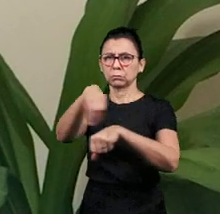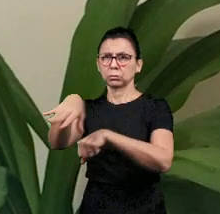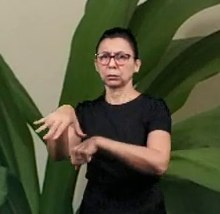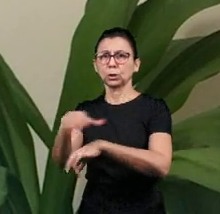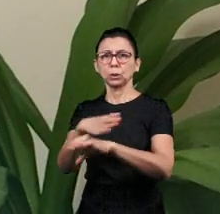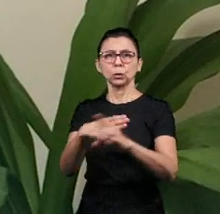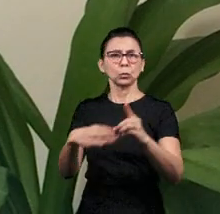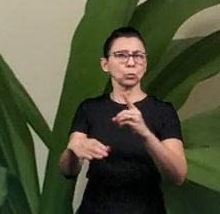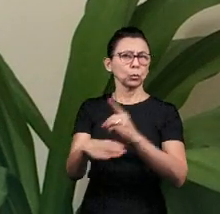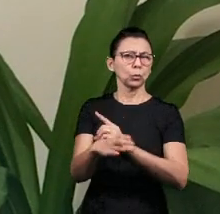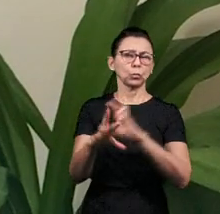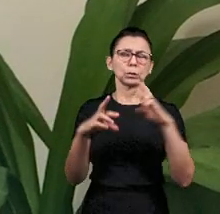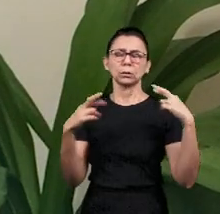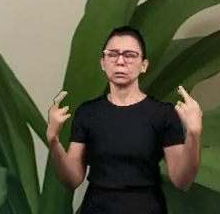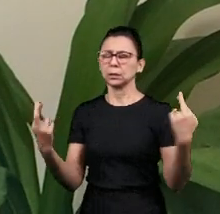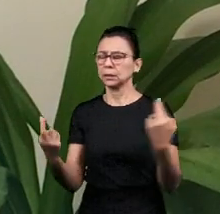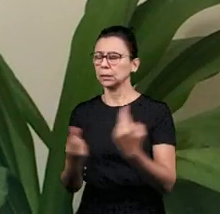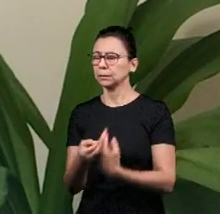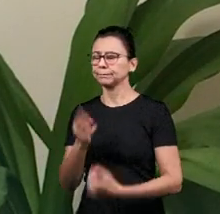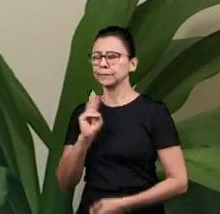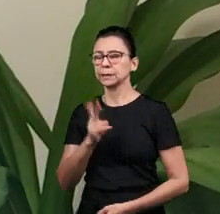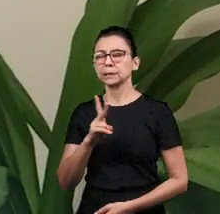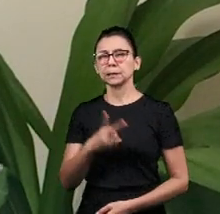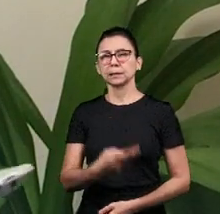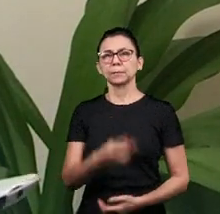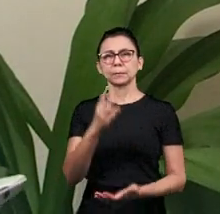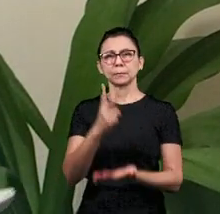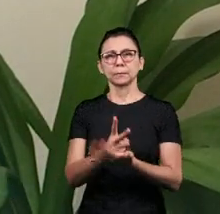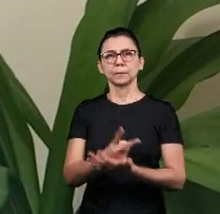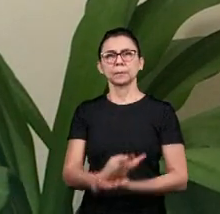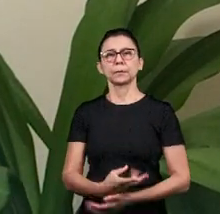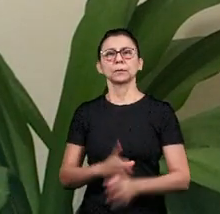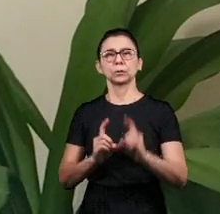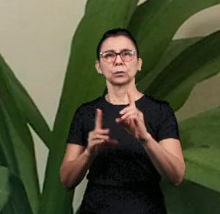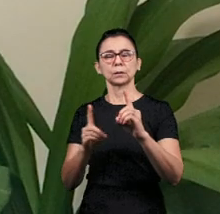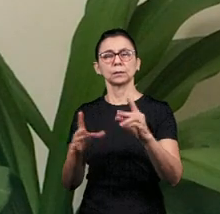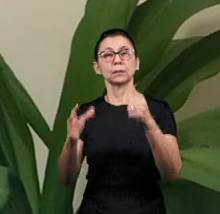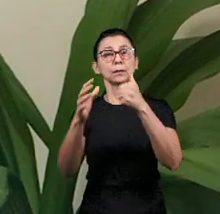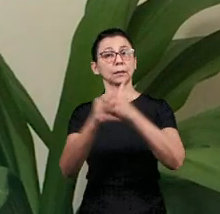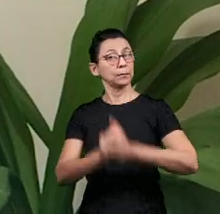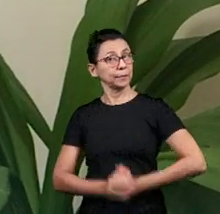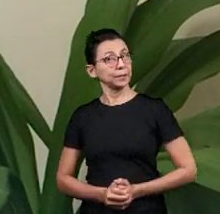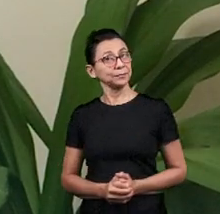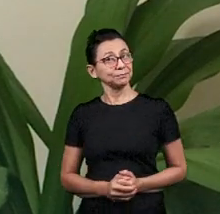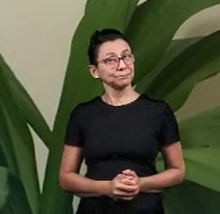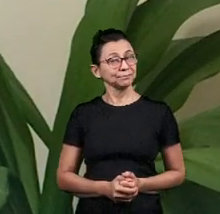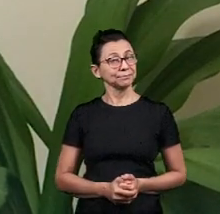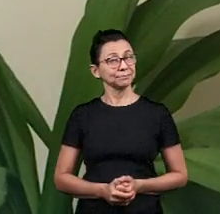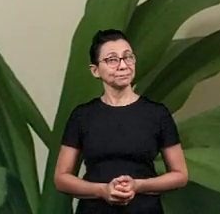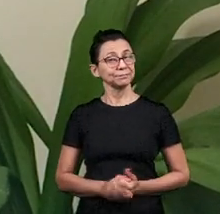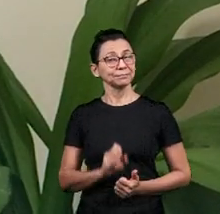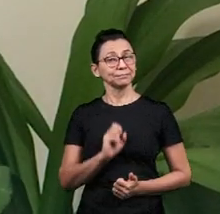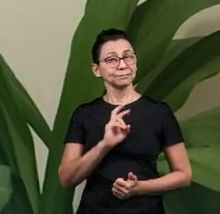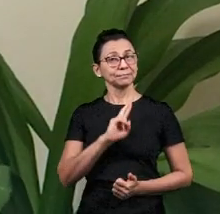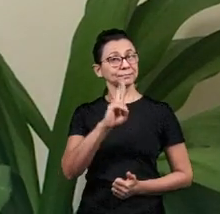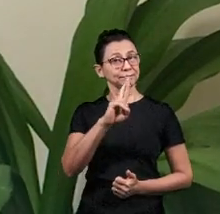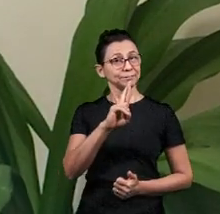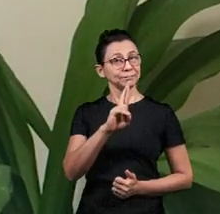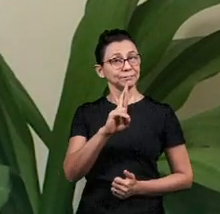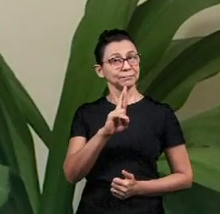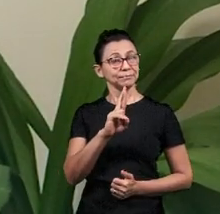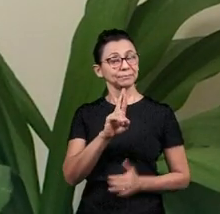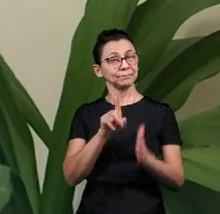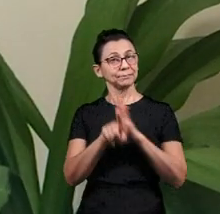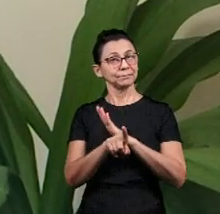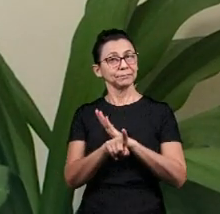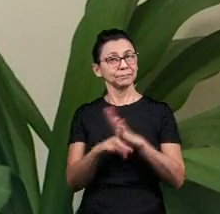l'Église, la doctrine était toujours présente. Amen. Ainsi, nous répondons les questions, l'école biblique dominicale ce matin.